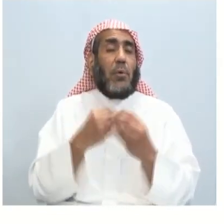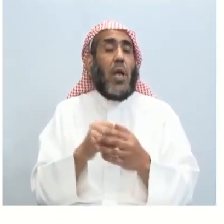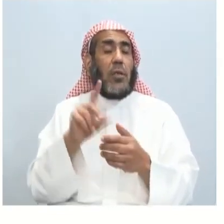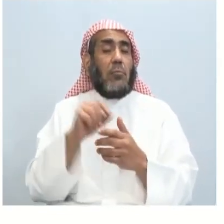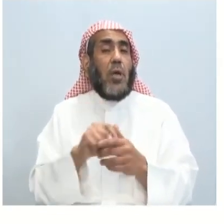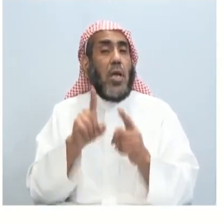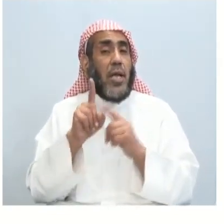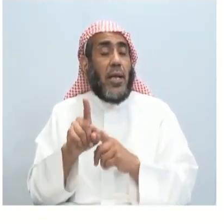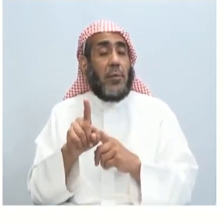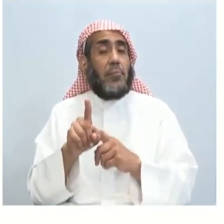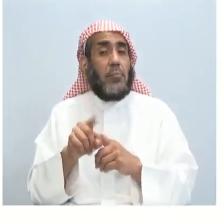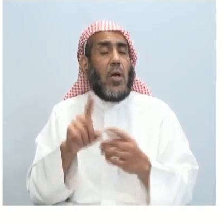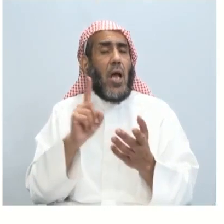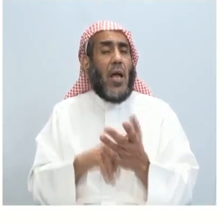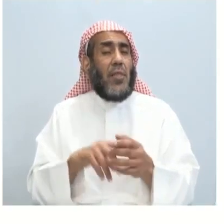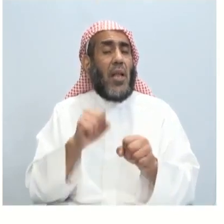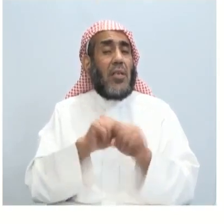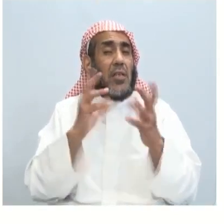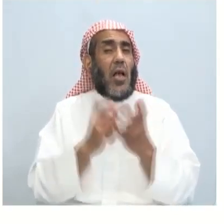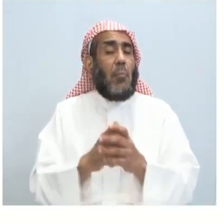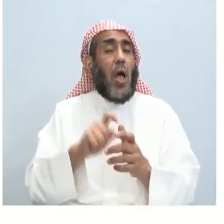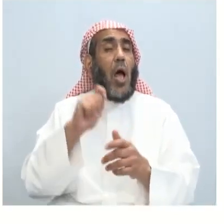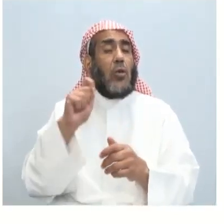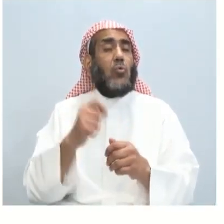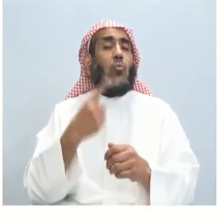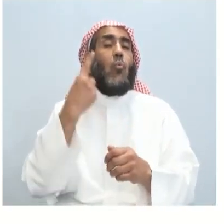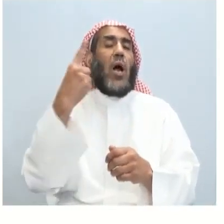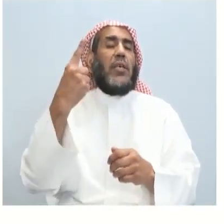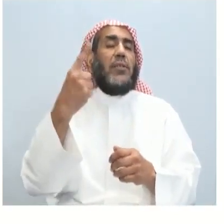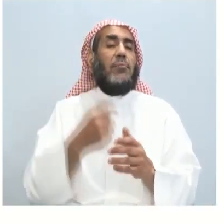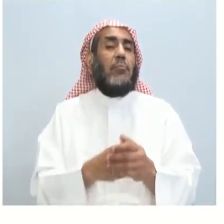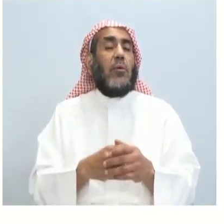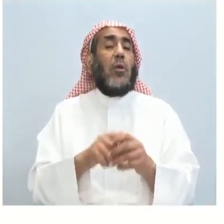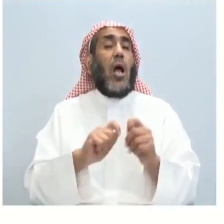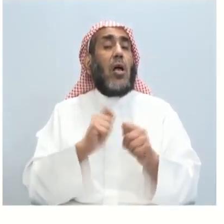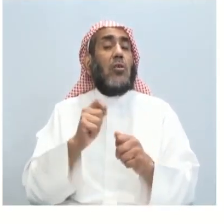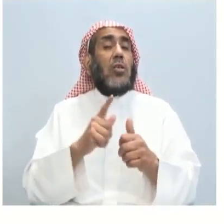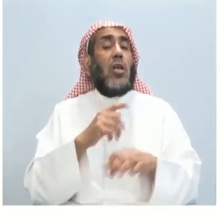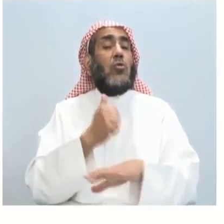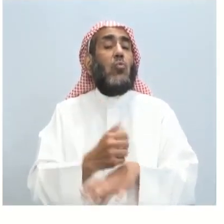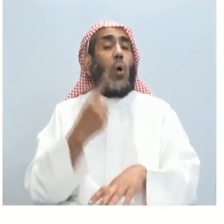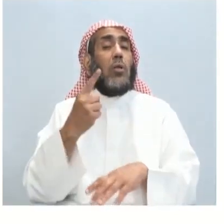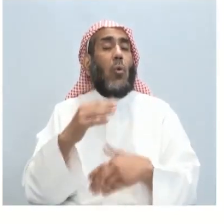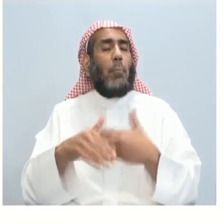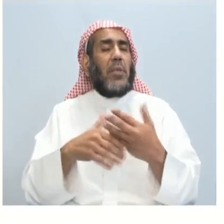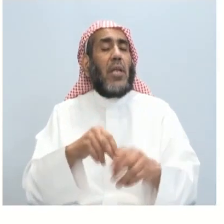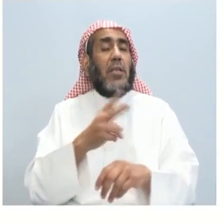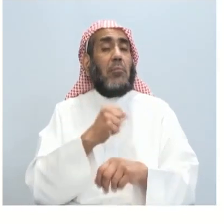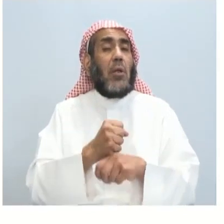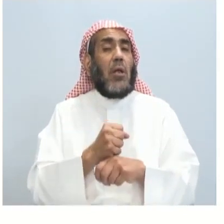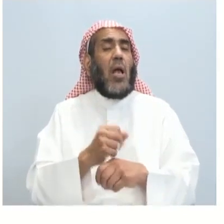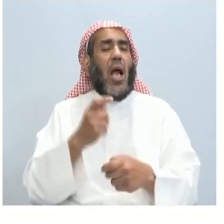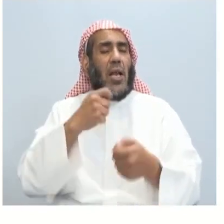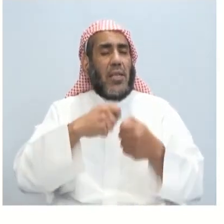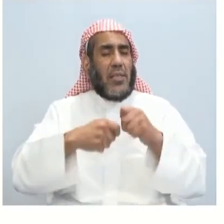احسنتم هي ان الاجسام لها اصل واحد ان الاجسام لها اصل واحد وبالتالي هو يعتمد على على